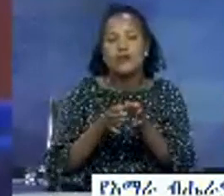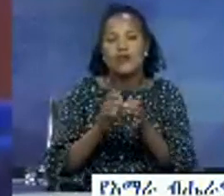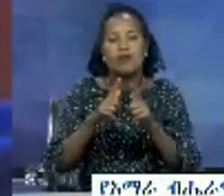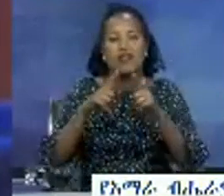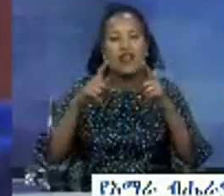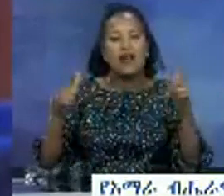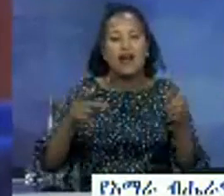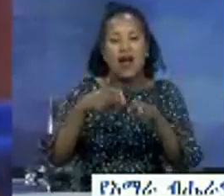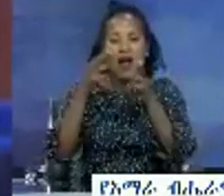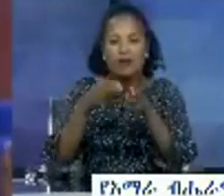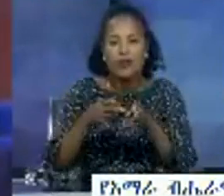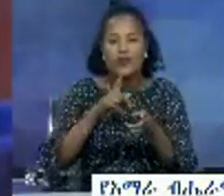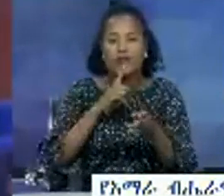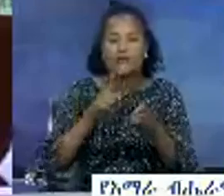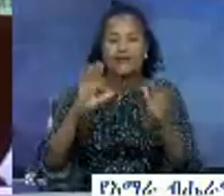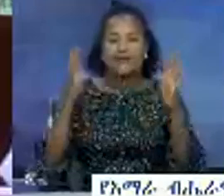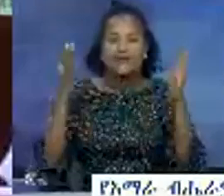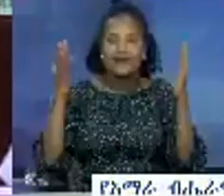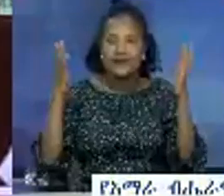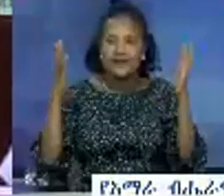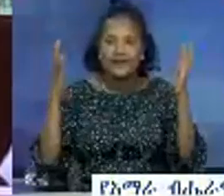በታላቅ አክብሮት ነው።